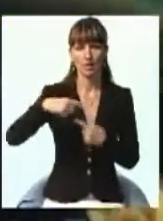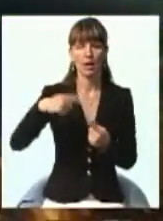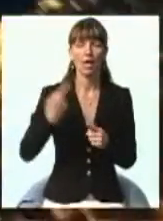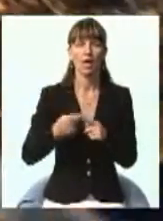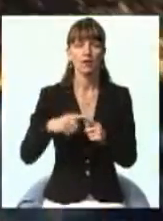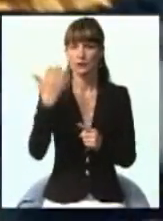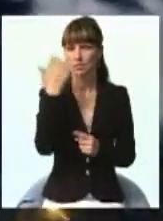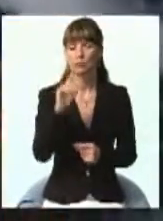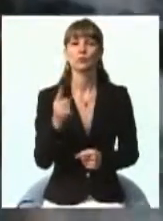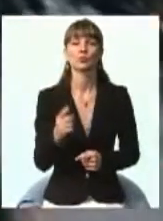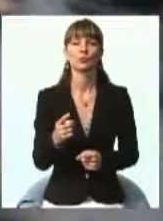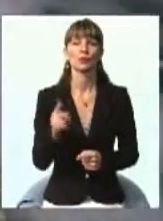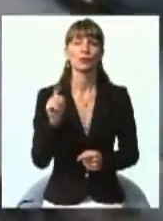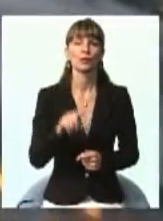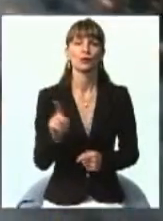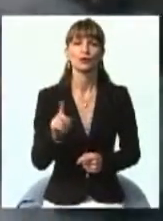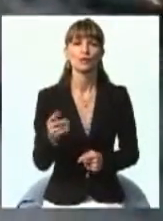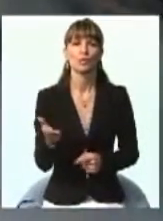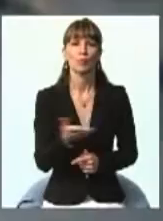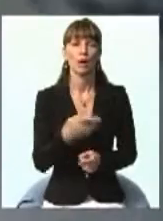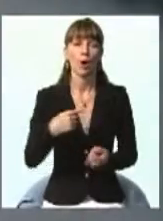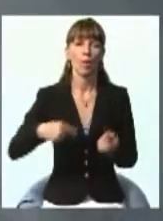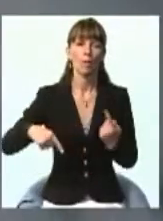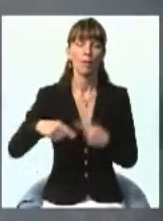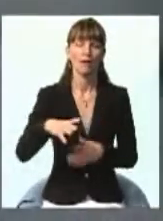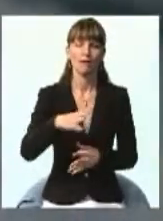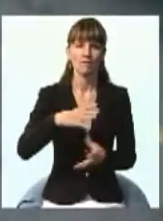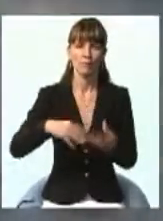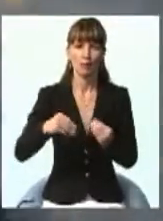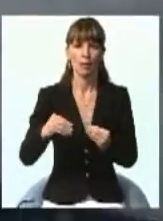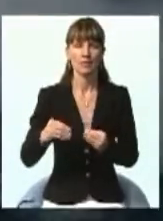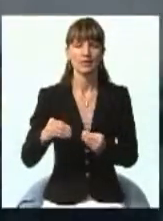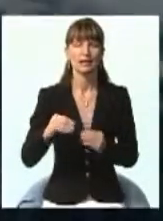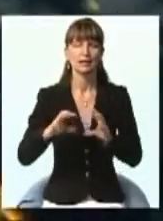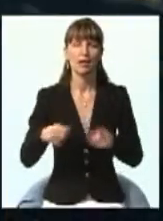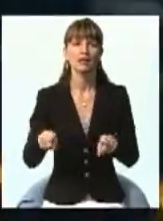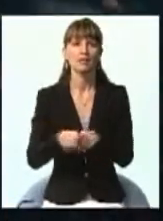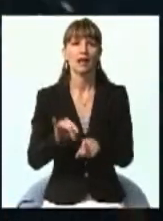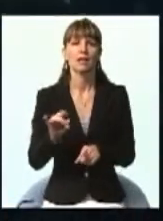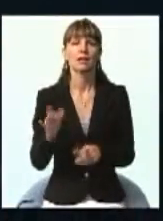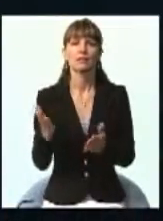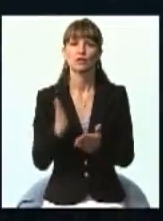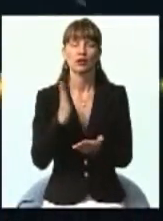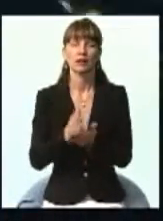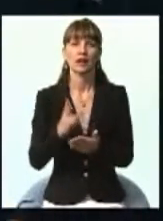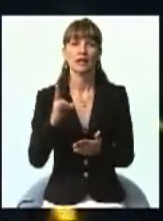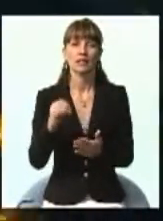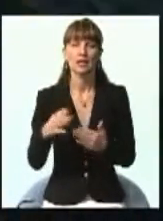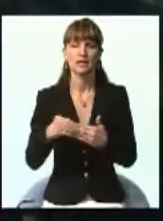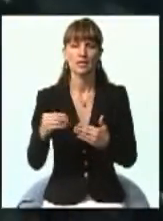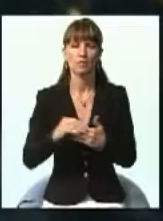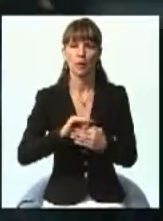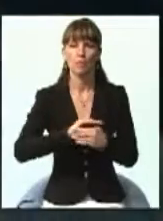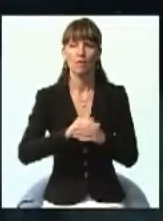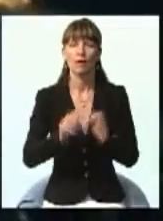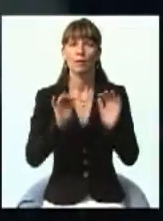непомітно. Знаєте чому? А тому, що ми обертаємося разом із нею. Як і все, що розташовано на землі поверхні –